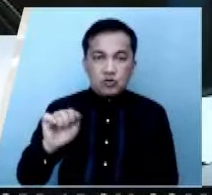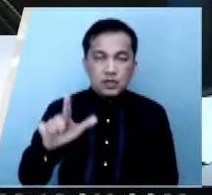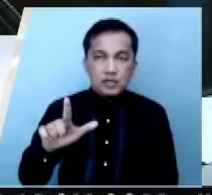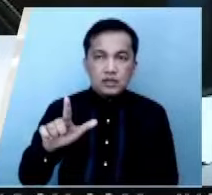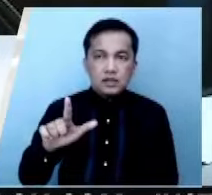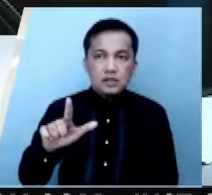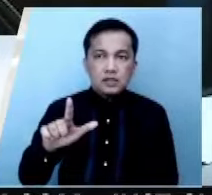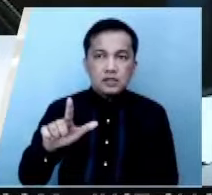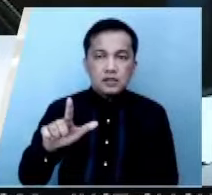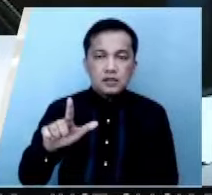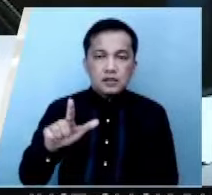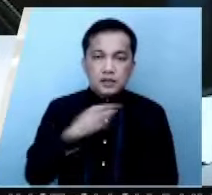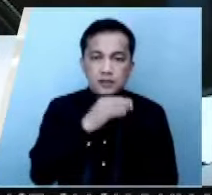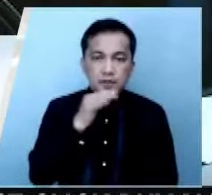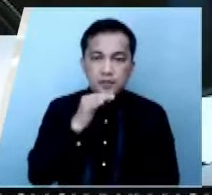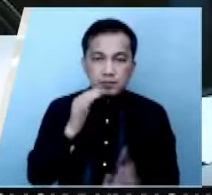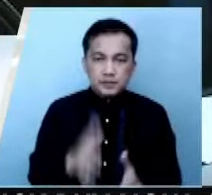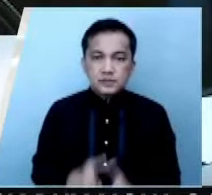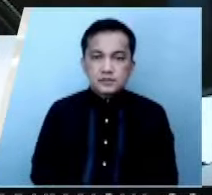local farmers.